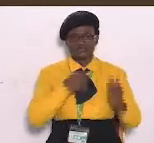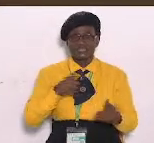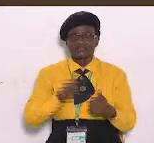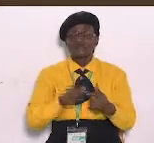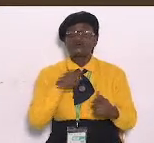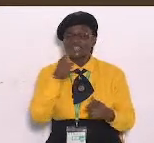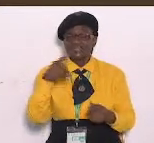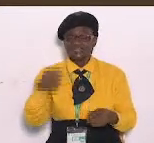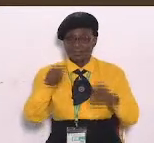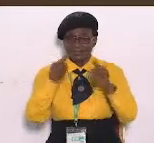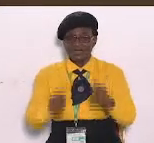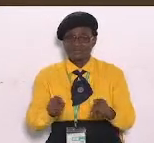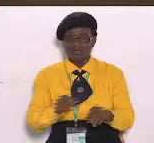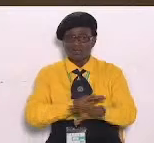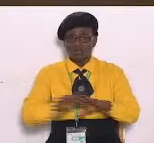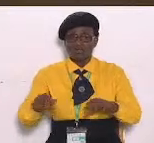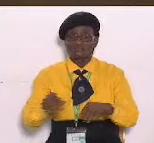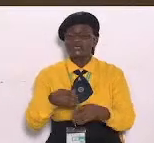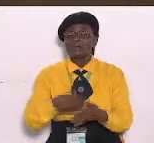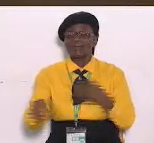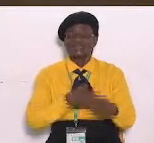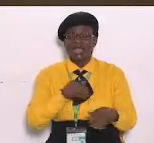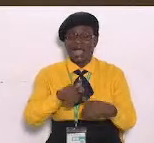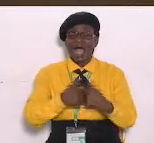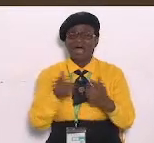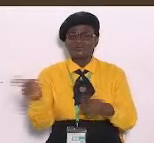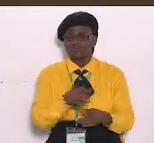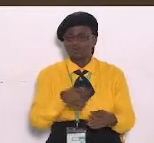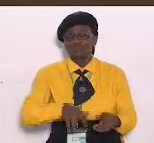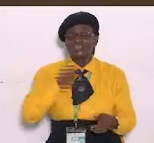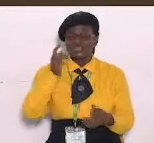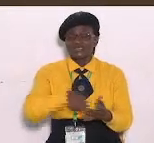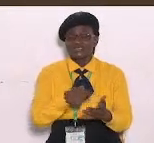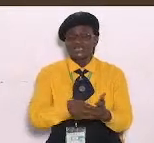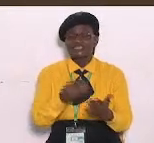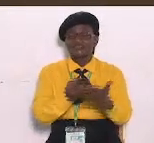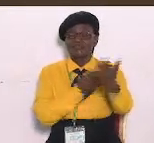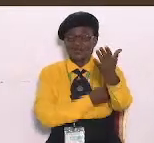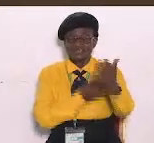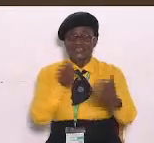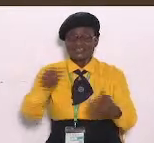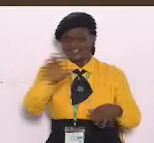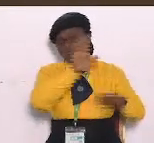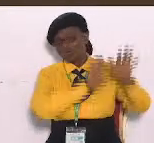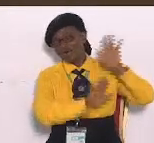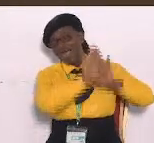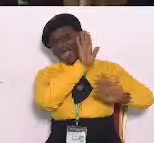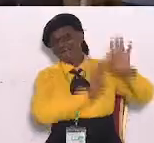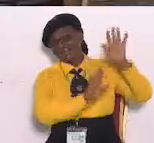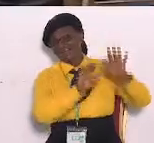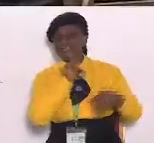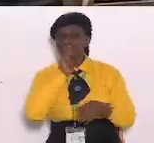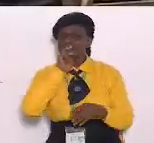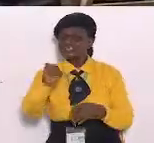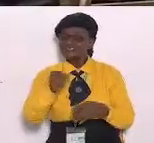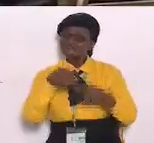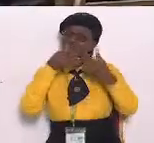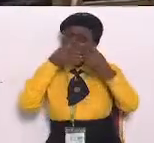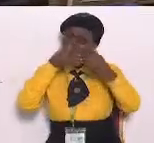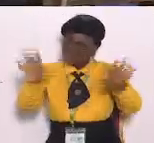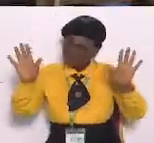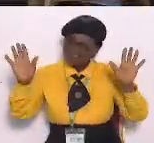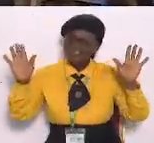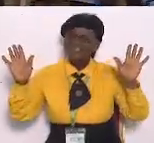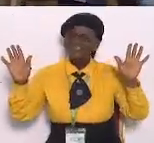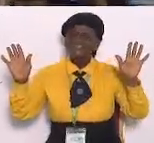quelqu'un le Seigneur me dit de dire à cette personne là que peu importe ce qui ce